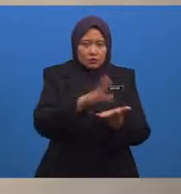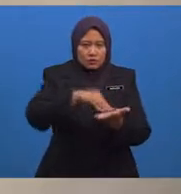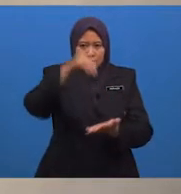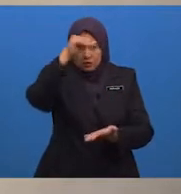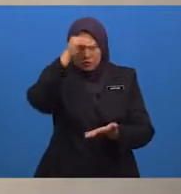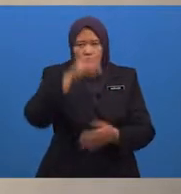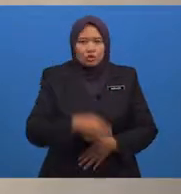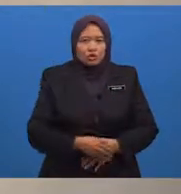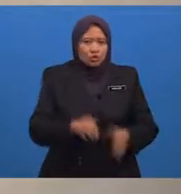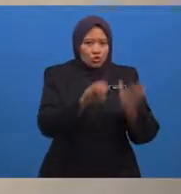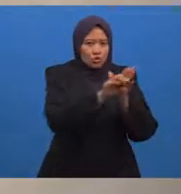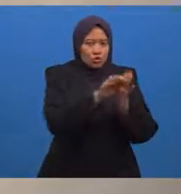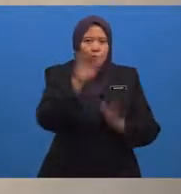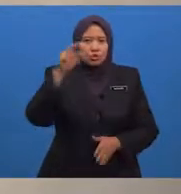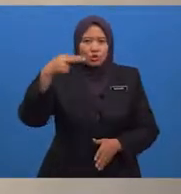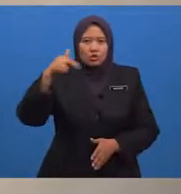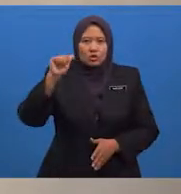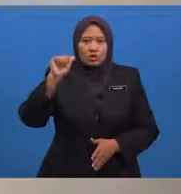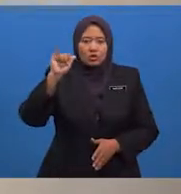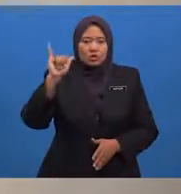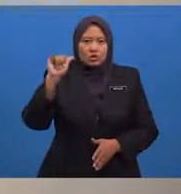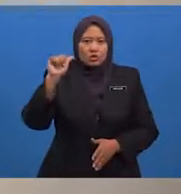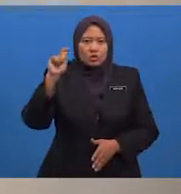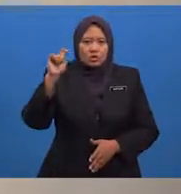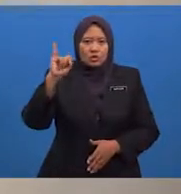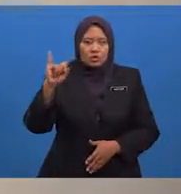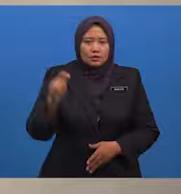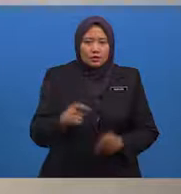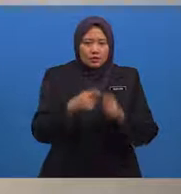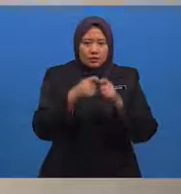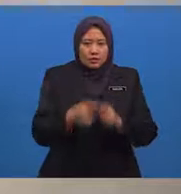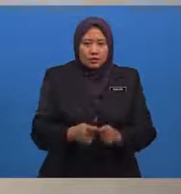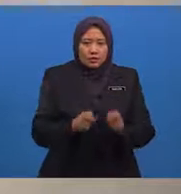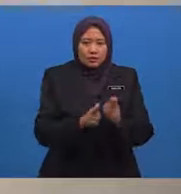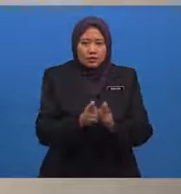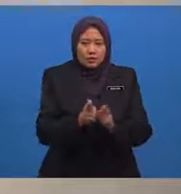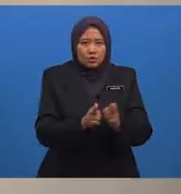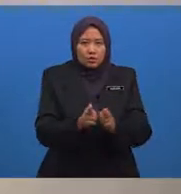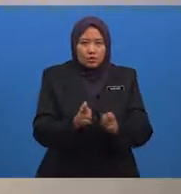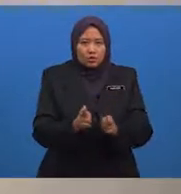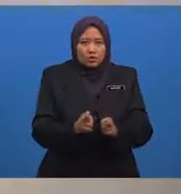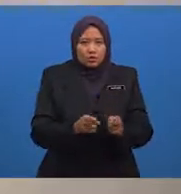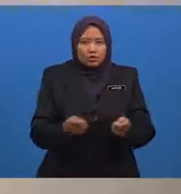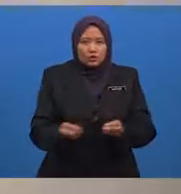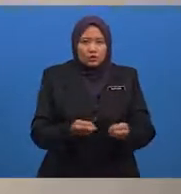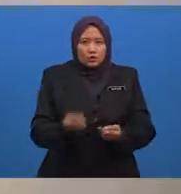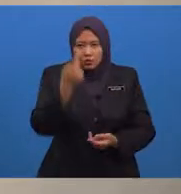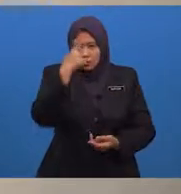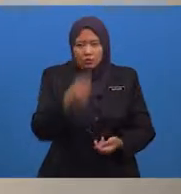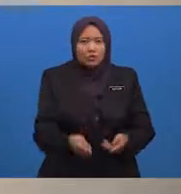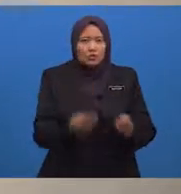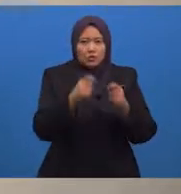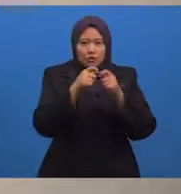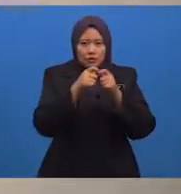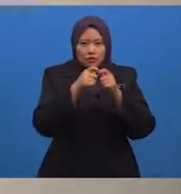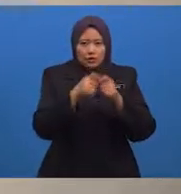Sebagai contoh, Hayati tetap berusaha untuk tinggal di asrama bagi meneruskan